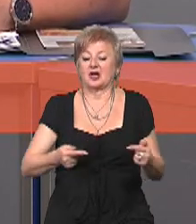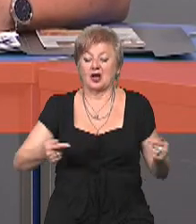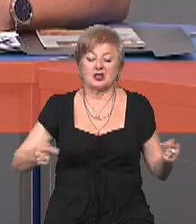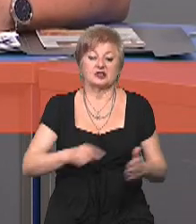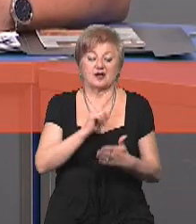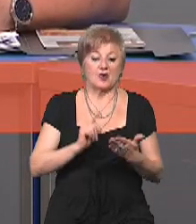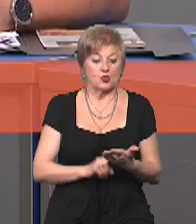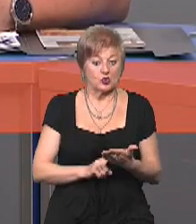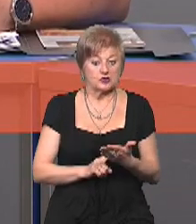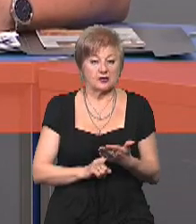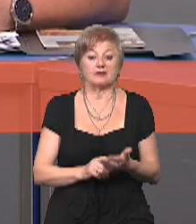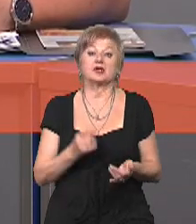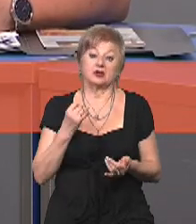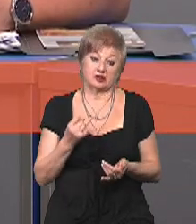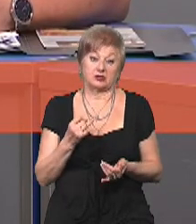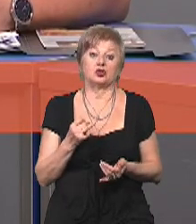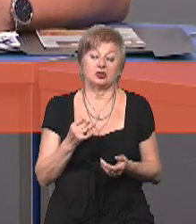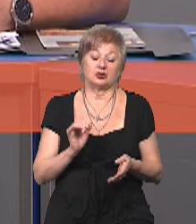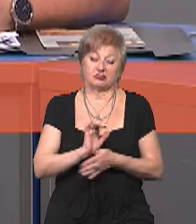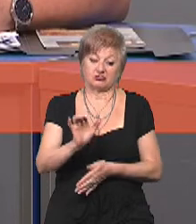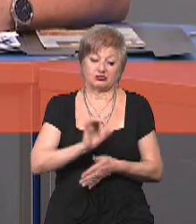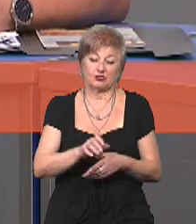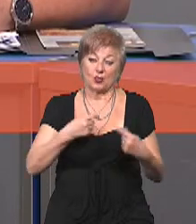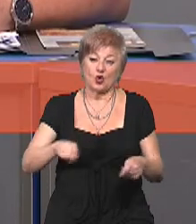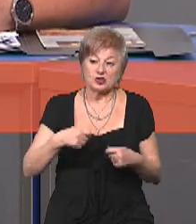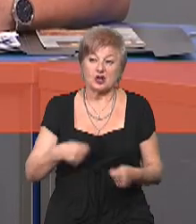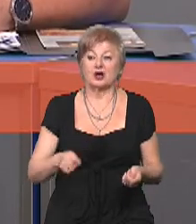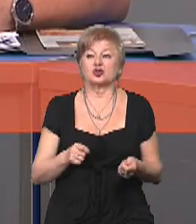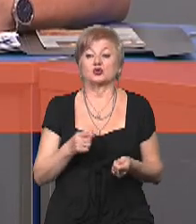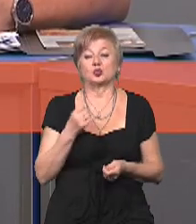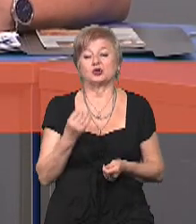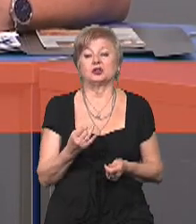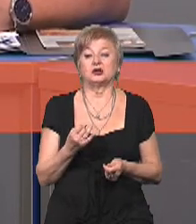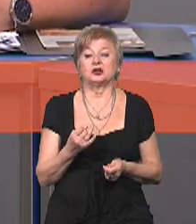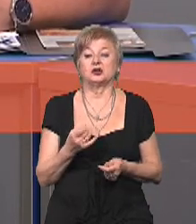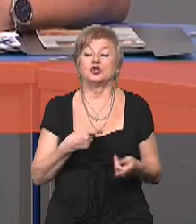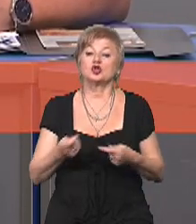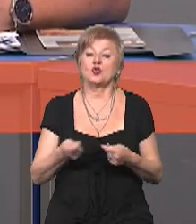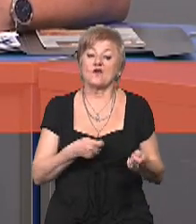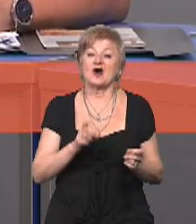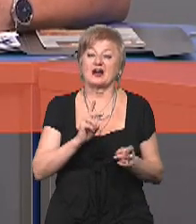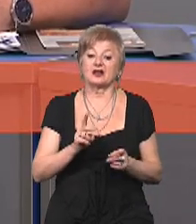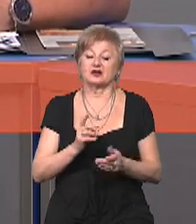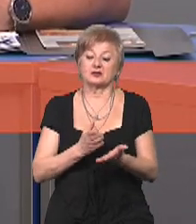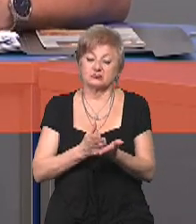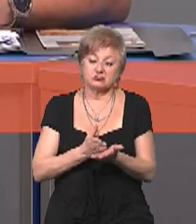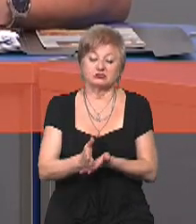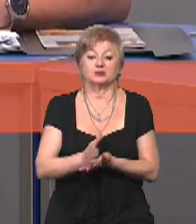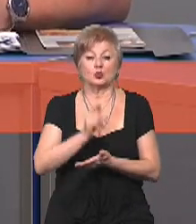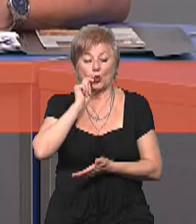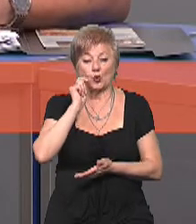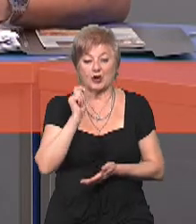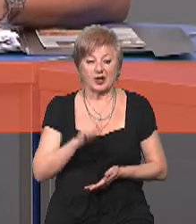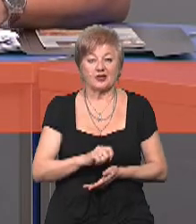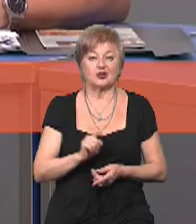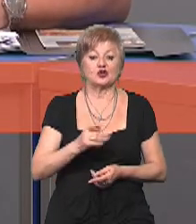различных вопросов. И по рынкам сбыта, и по товарам, которые идут в направлении Украины, для